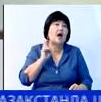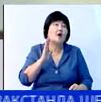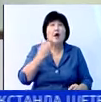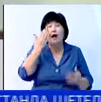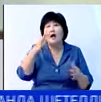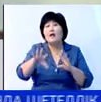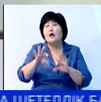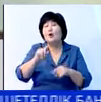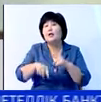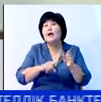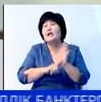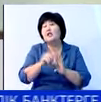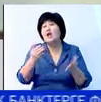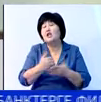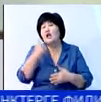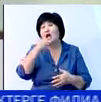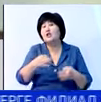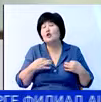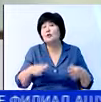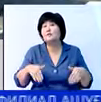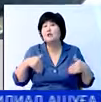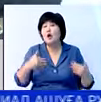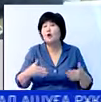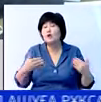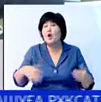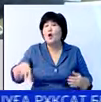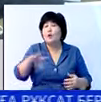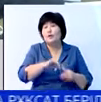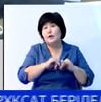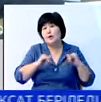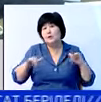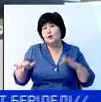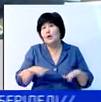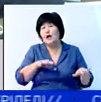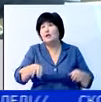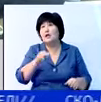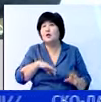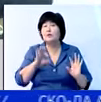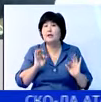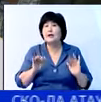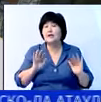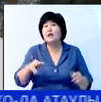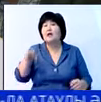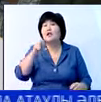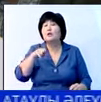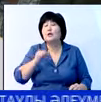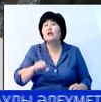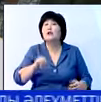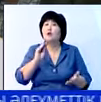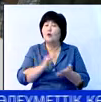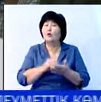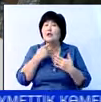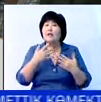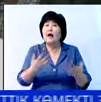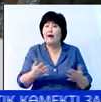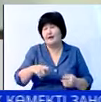халық қалаулыларын келе жатқан жаңа жыл мерекесімен құттықтады. Өңір дамуы жолында атқарылып жатқан игі істерде депутаттардың қолтаңбасы айқын,